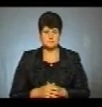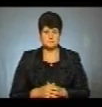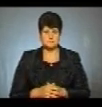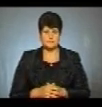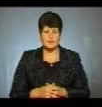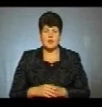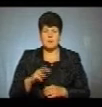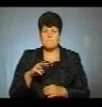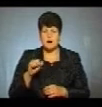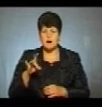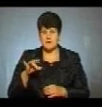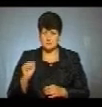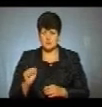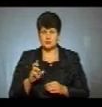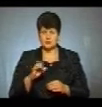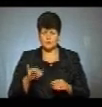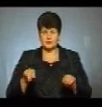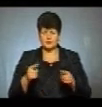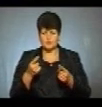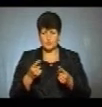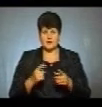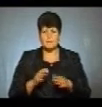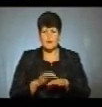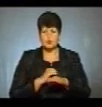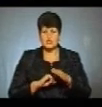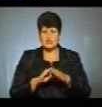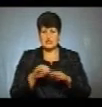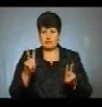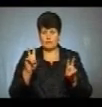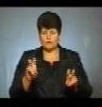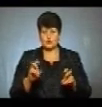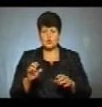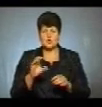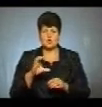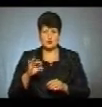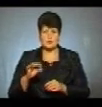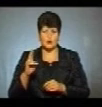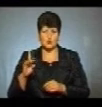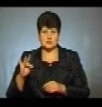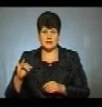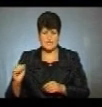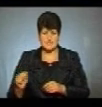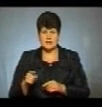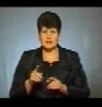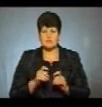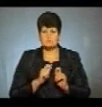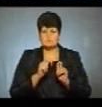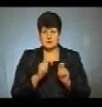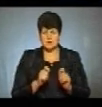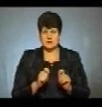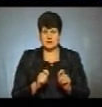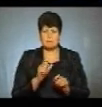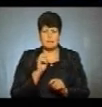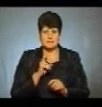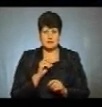Марту Подкович, засновницю благодійного фонду «Соломія», відзначили міні-копією пам'ятника Соломії Крушельницькій, яку вручили її